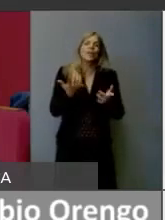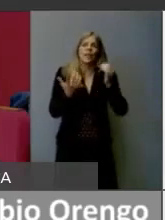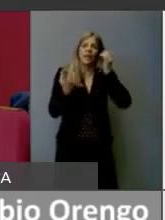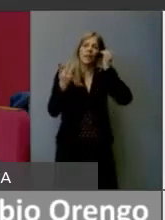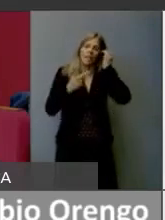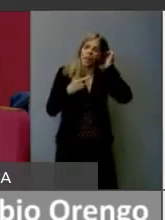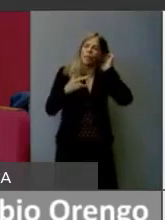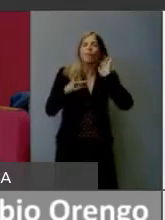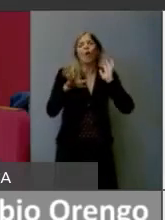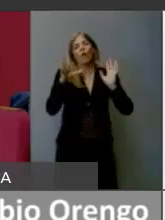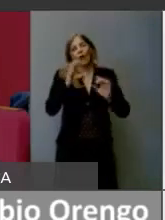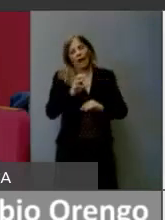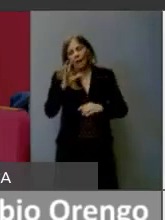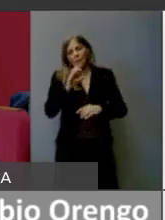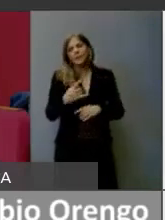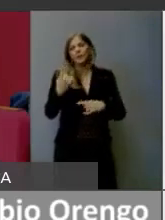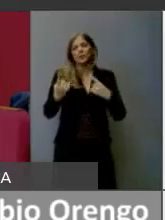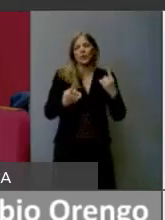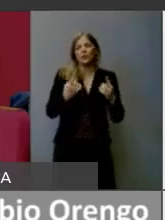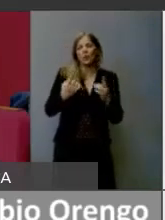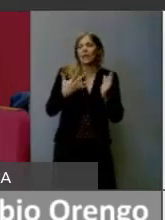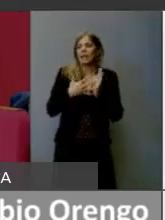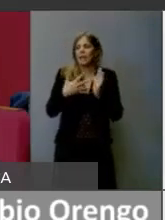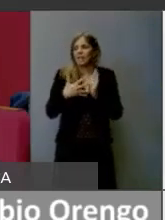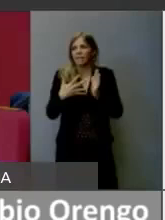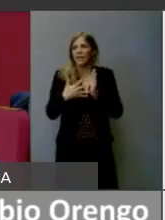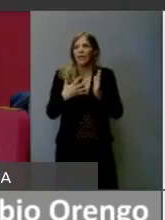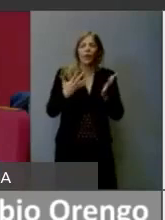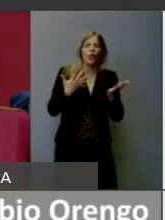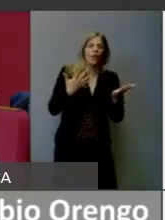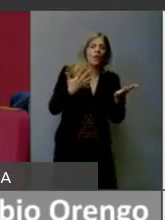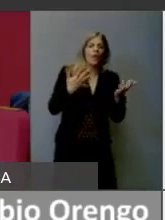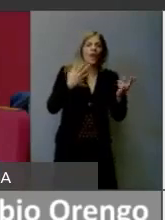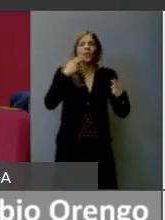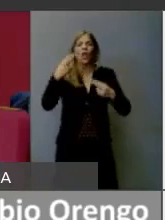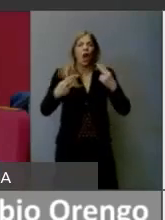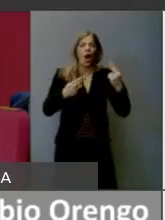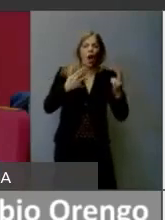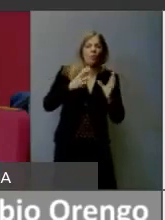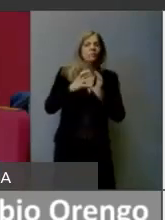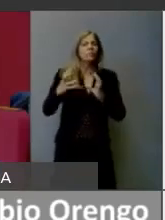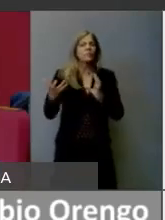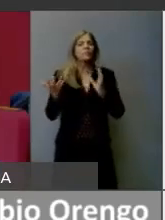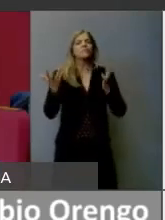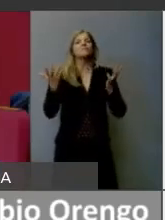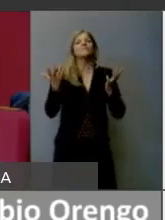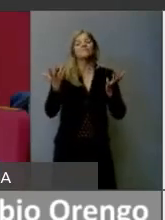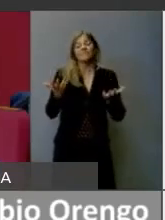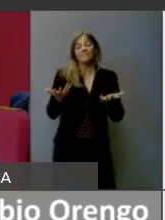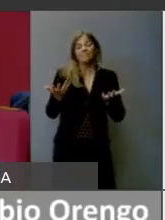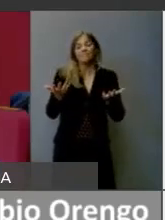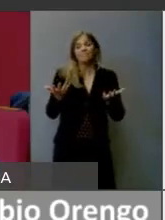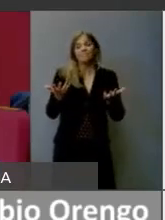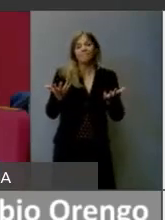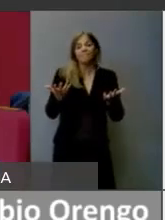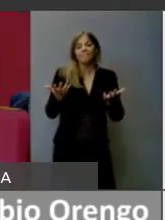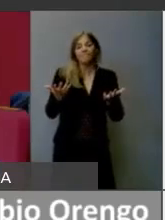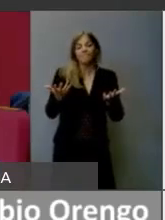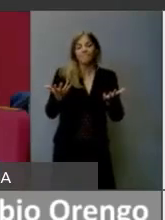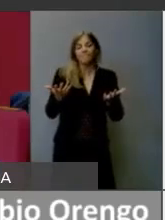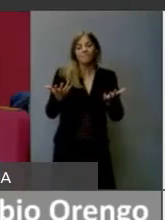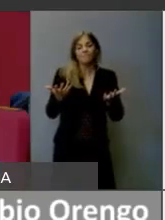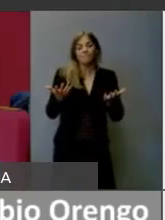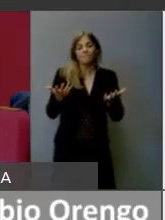siano le difficoltà nel cercare di individuare in tale riconoscimento, il fatto di voler conoscere in qualche modo